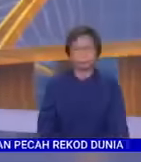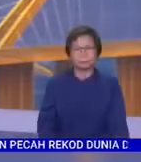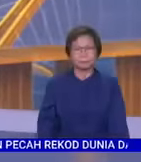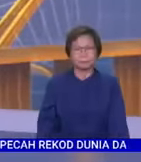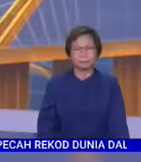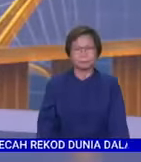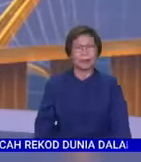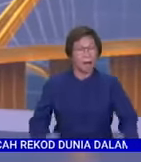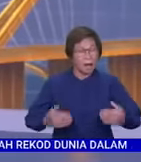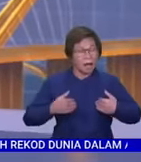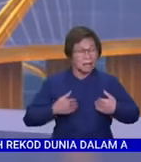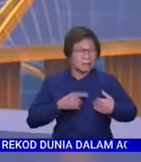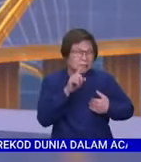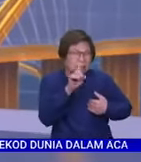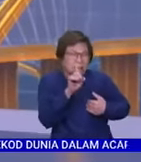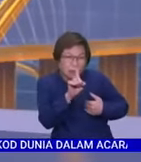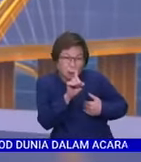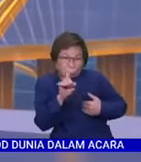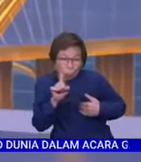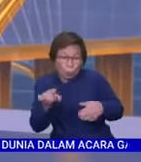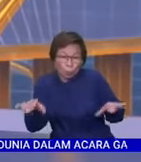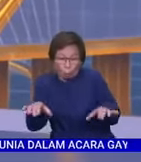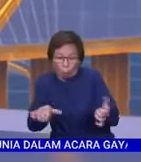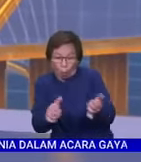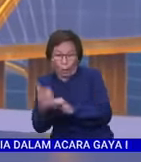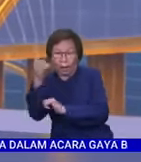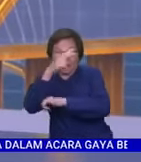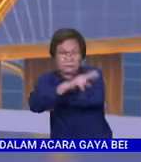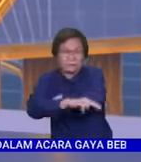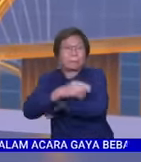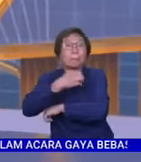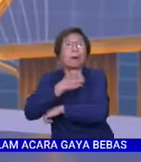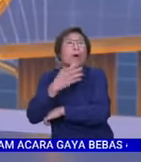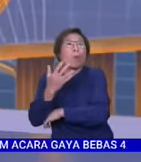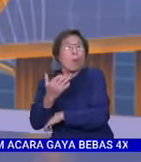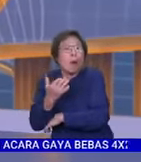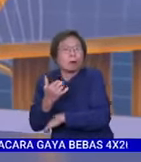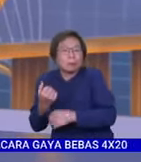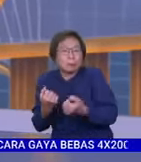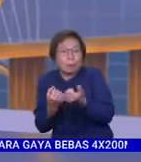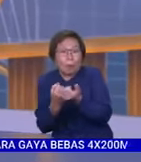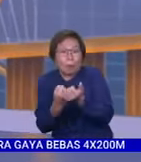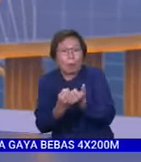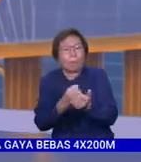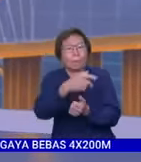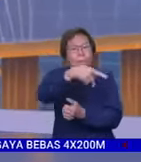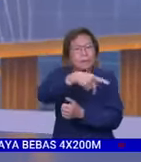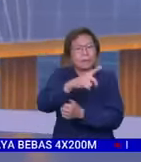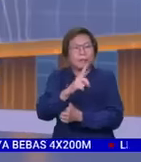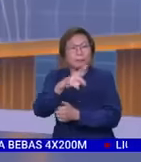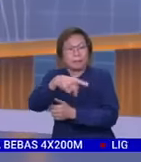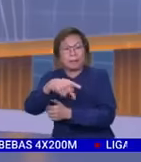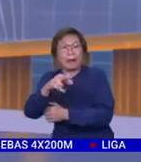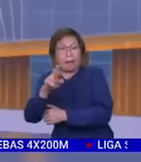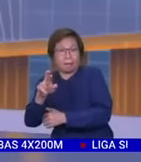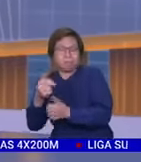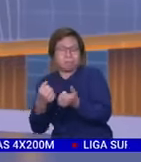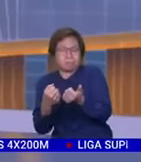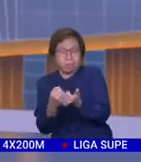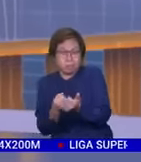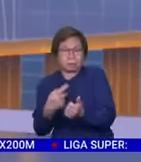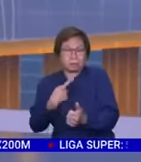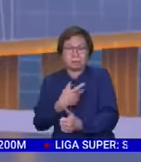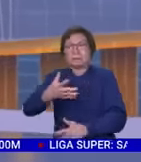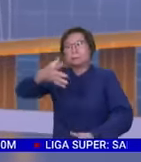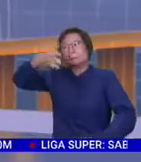saudara ada sesuatu yang diusahakan kerajaan Negeri perak bagimu pengajaran dan pembelajaran di rumah pd.bpr